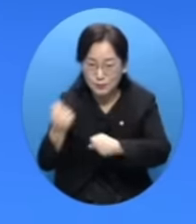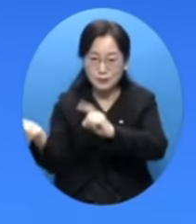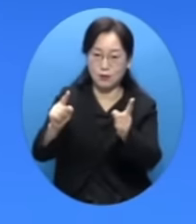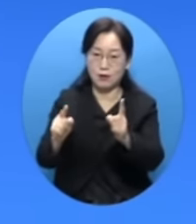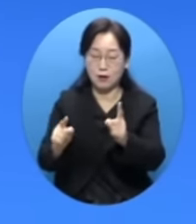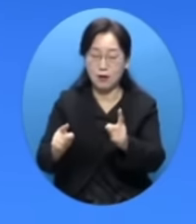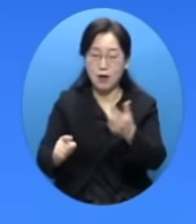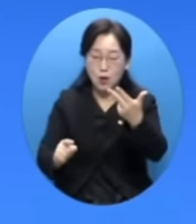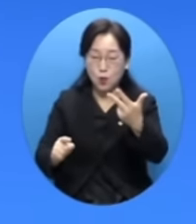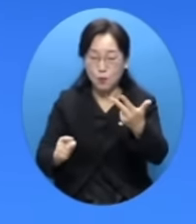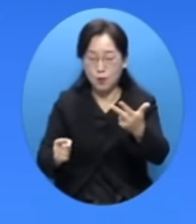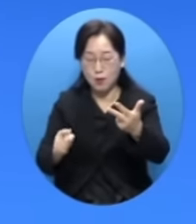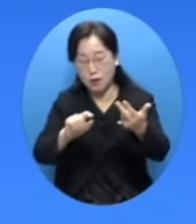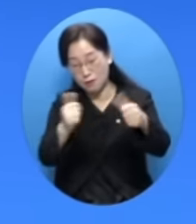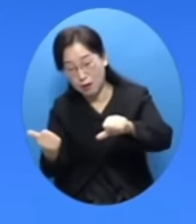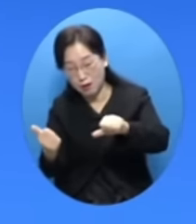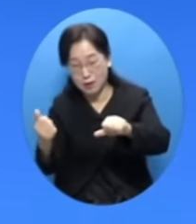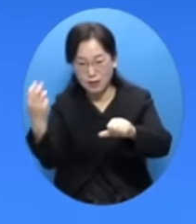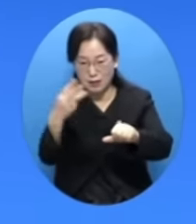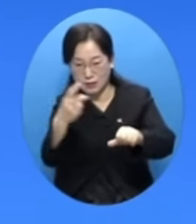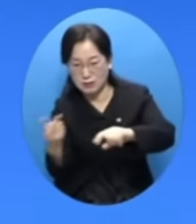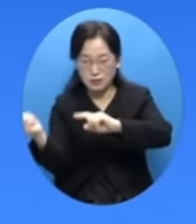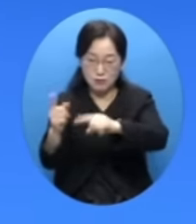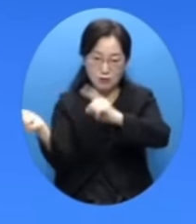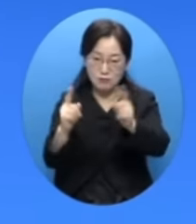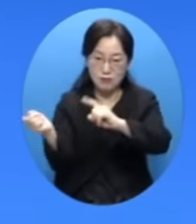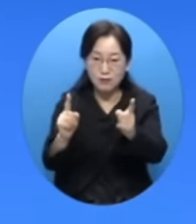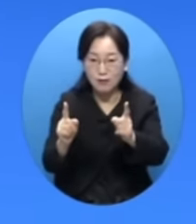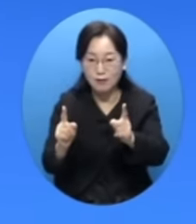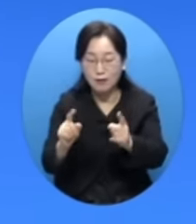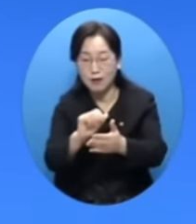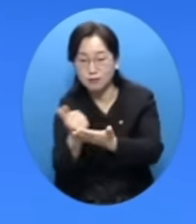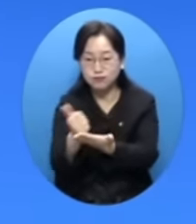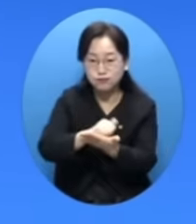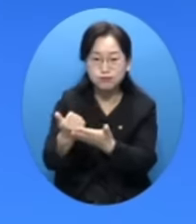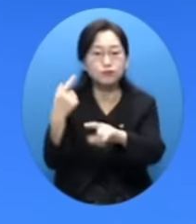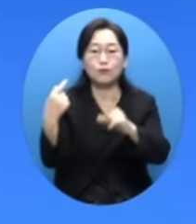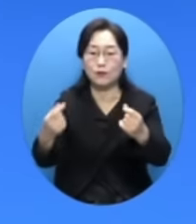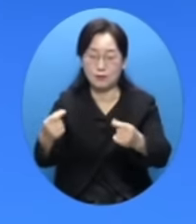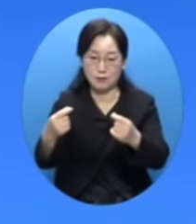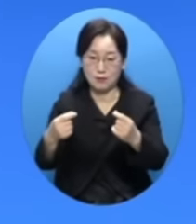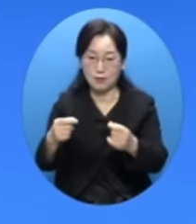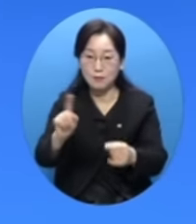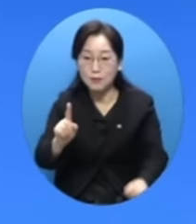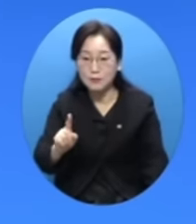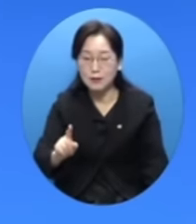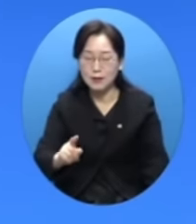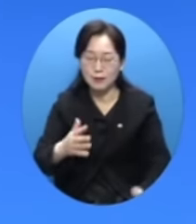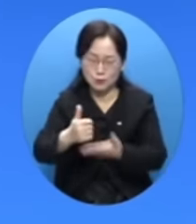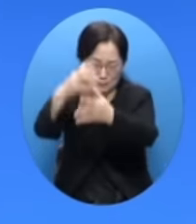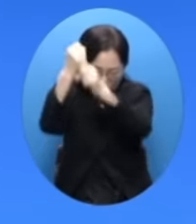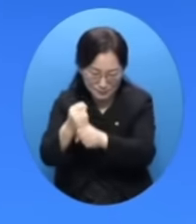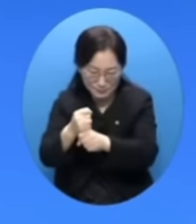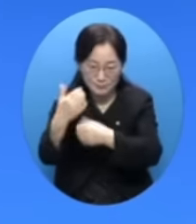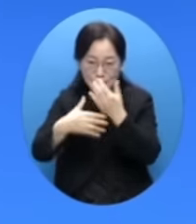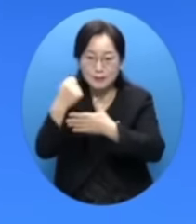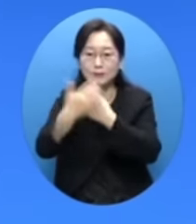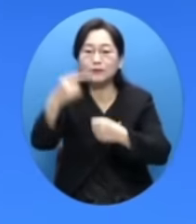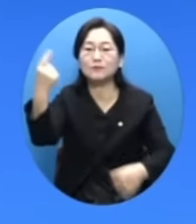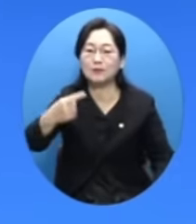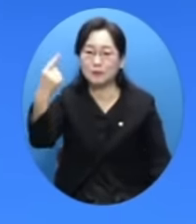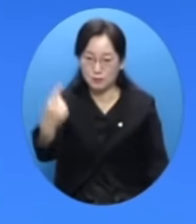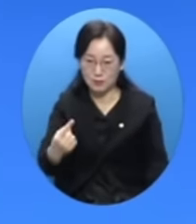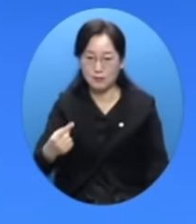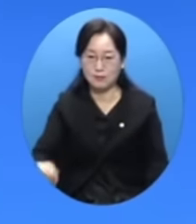7번 넘어져도 다시 8번 일어나는 것이 기독교 신앙인 것입니다. 일어나서 주님을 붙잡고 나갈 때 하나님의 은혜가 우리 모두에게 넘쳐나게